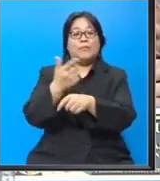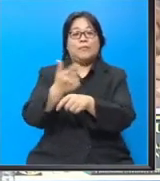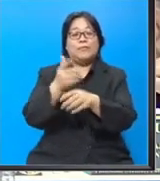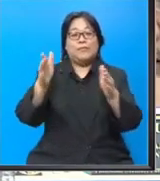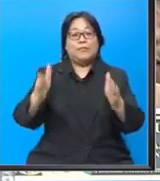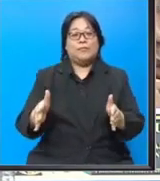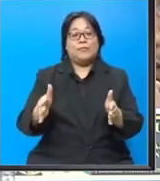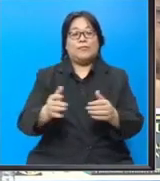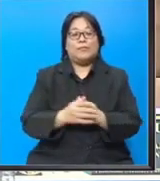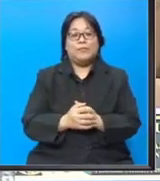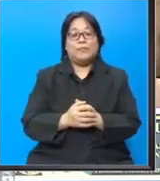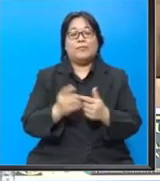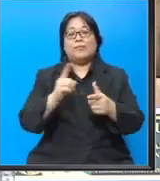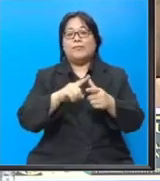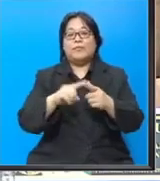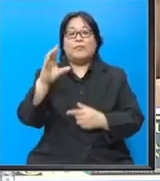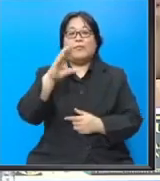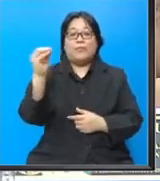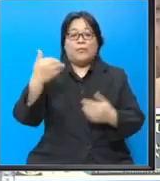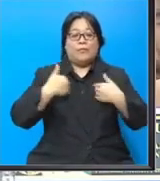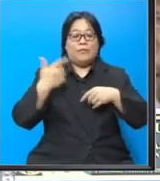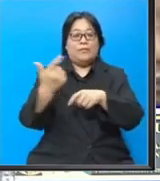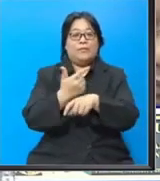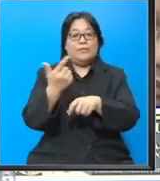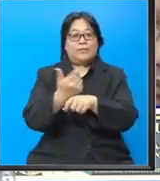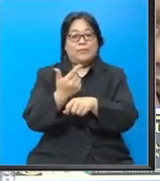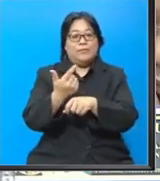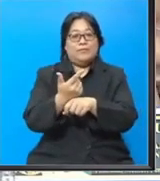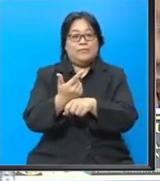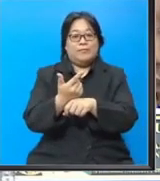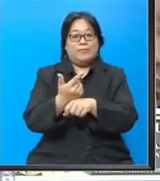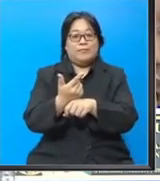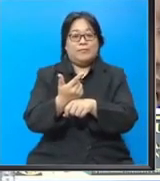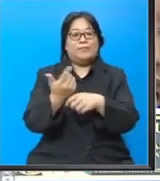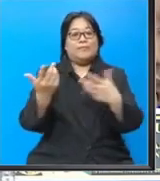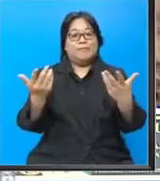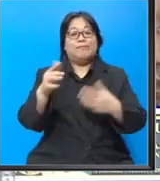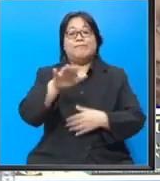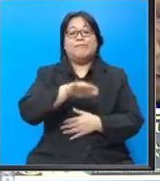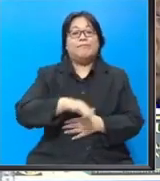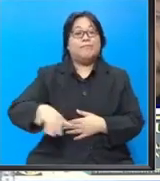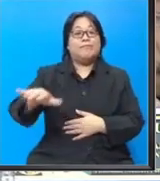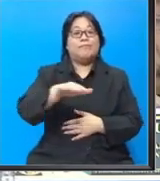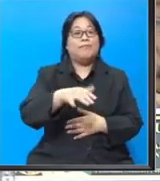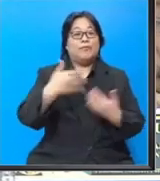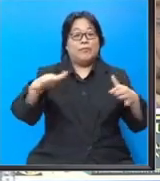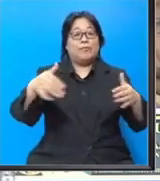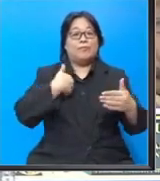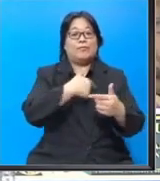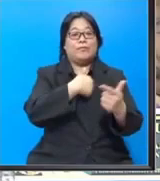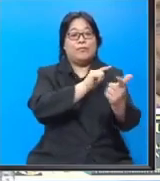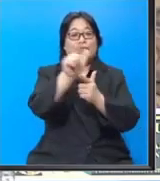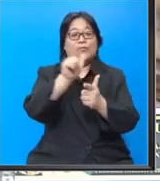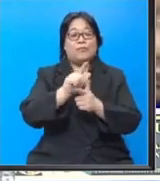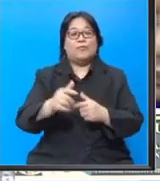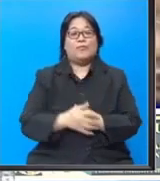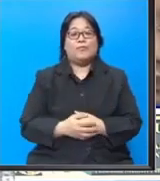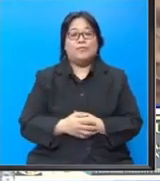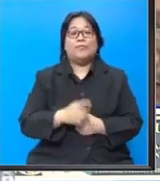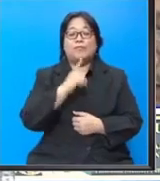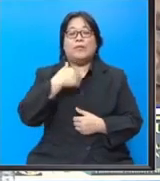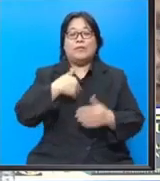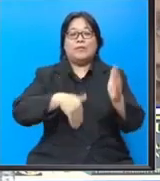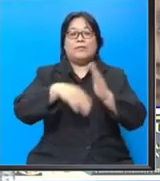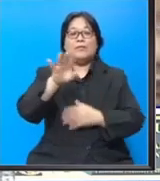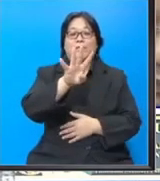pelatih apa nih Khair yang melatih Maika Maika yang telah kita luluskan yaitu